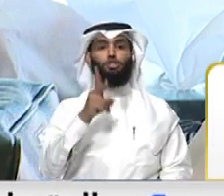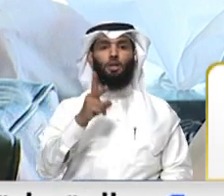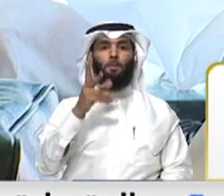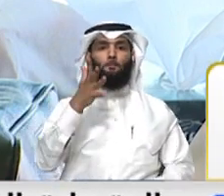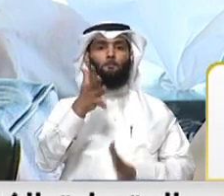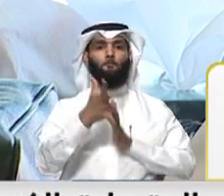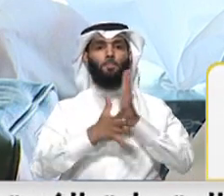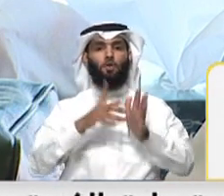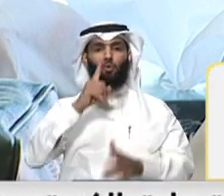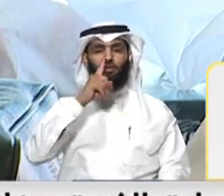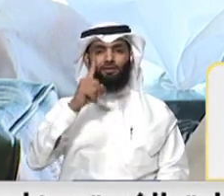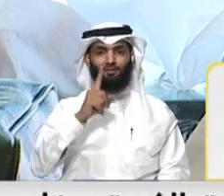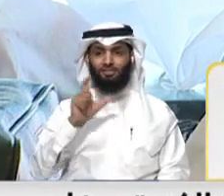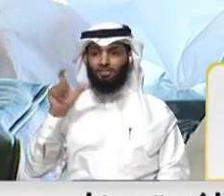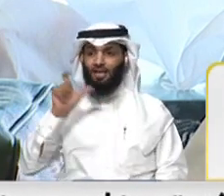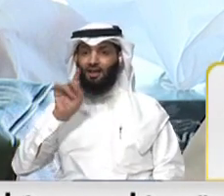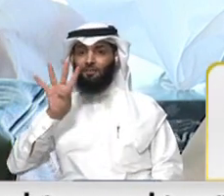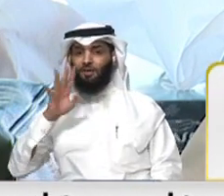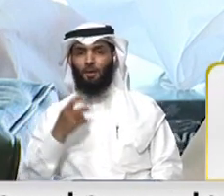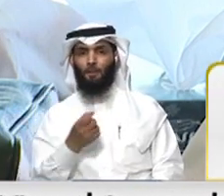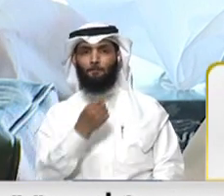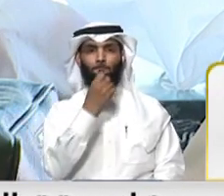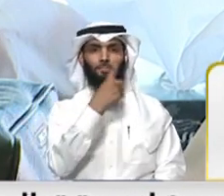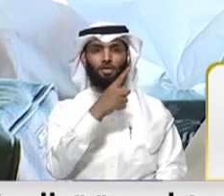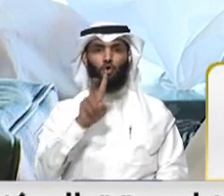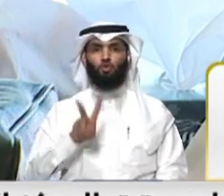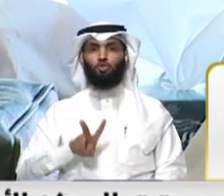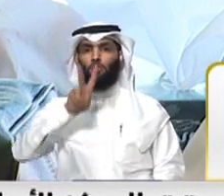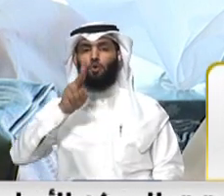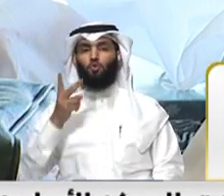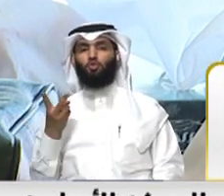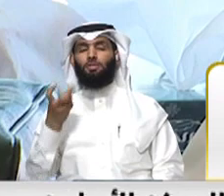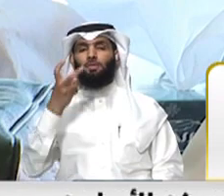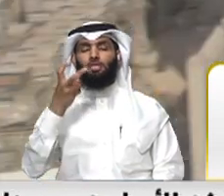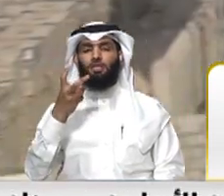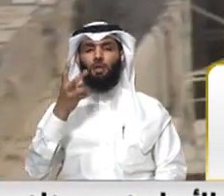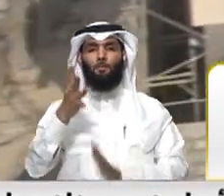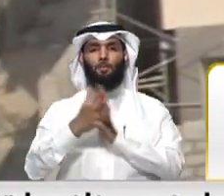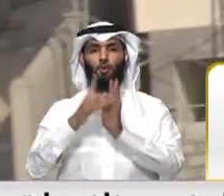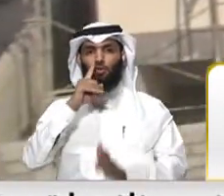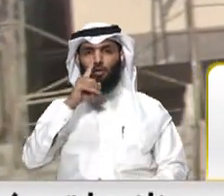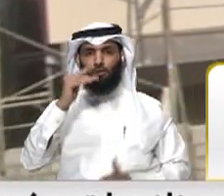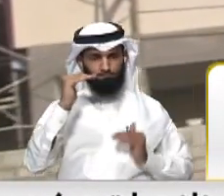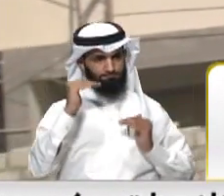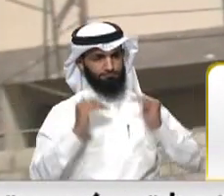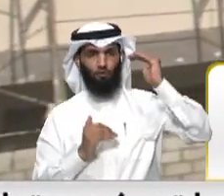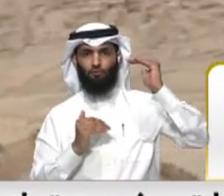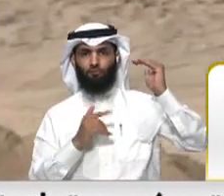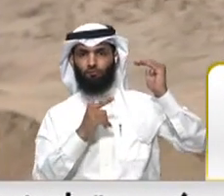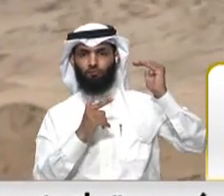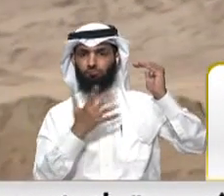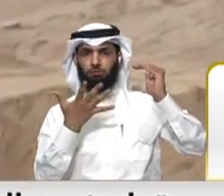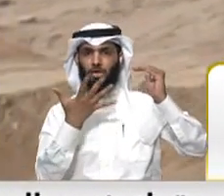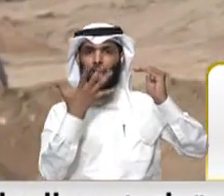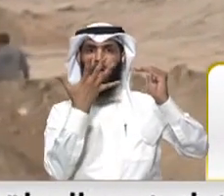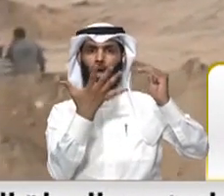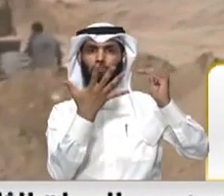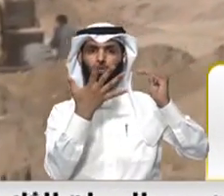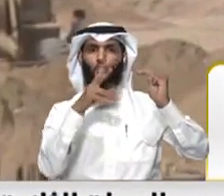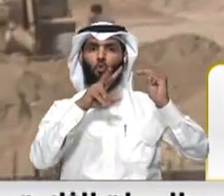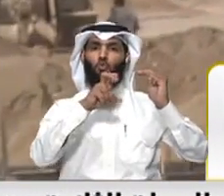مقارنه بشهر اربعه كان 177 مليون دينار يعني عندك زياده ما يقارب بال5